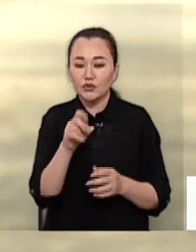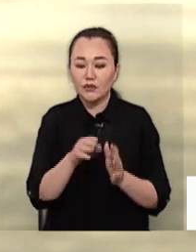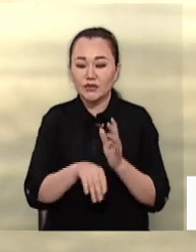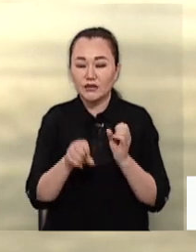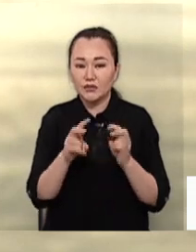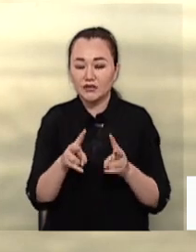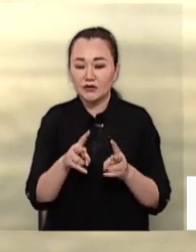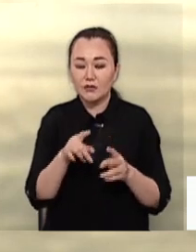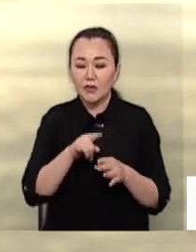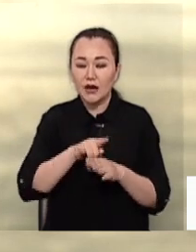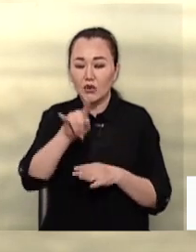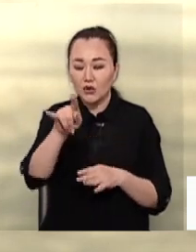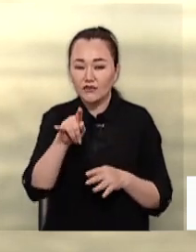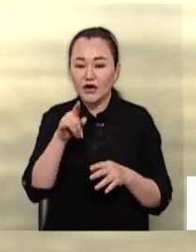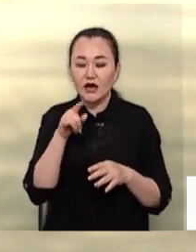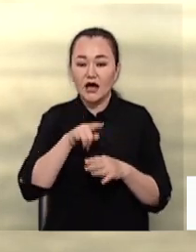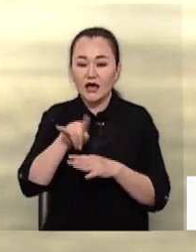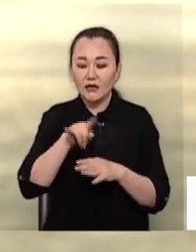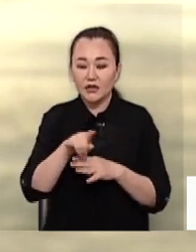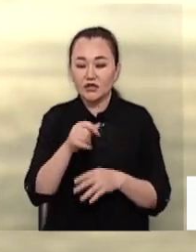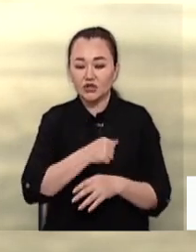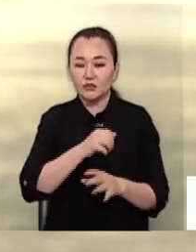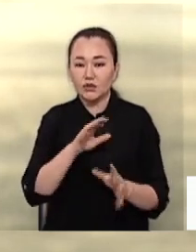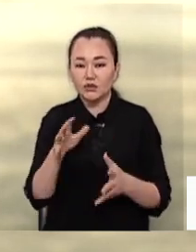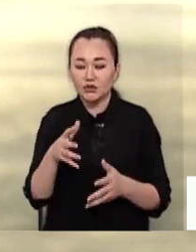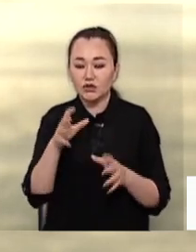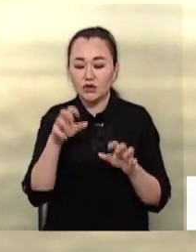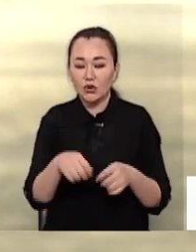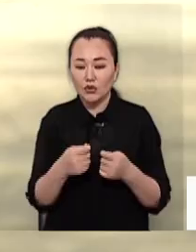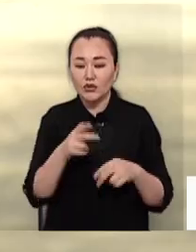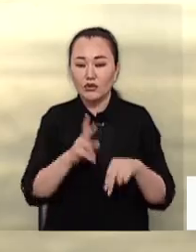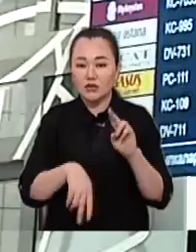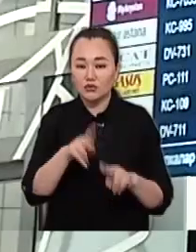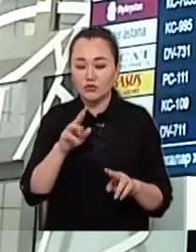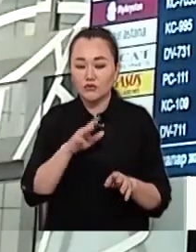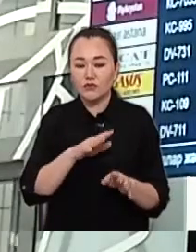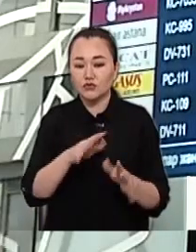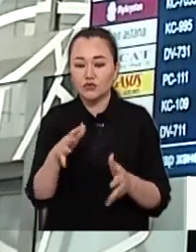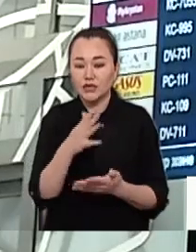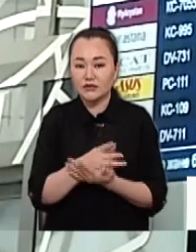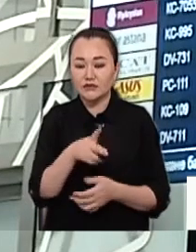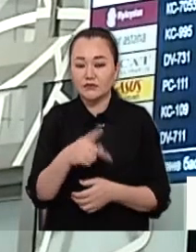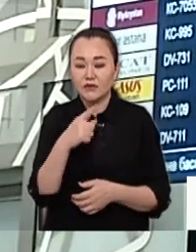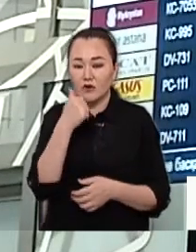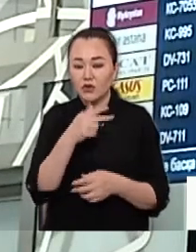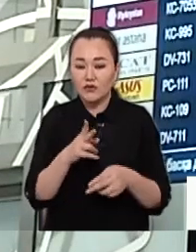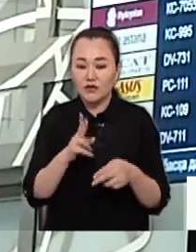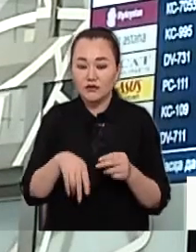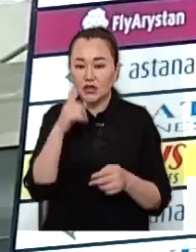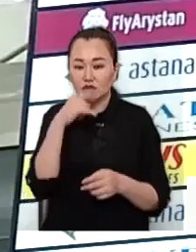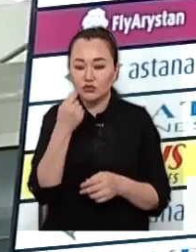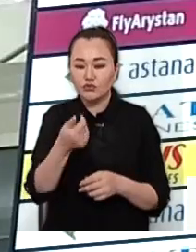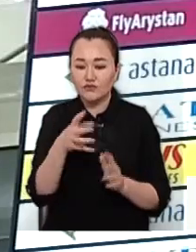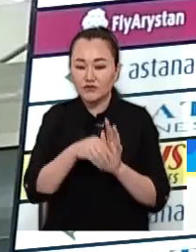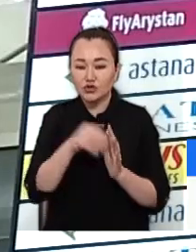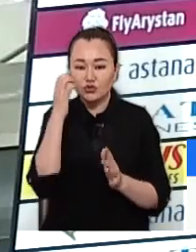полетов аэропорта и, к сожалению, происходят незаконные застройки. В конце 2021 года Казахстан чуть не внесли